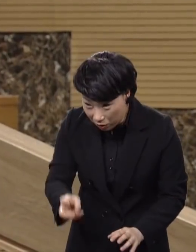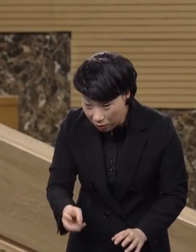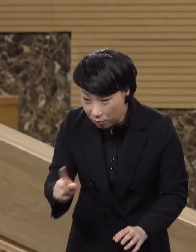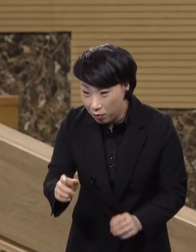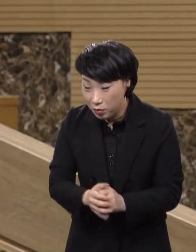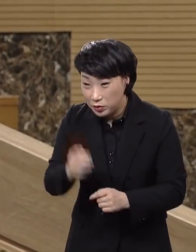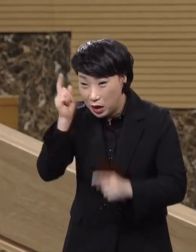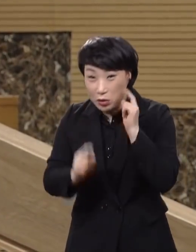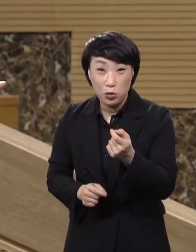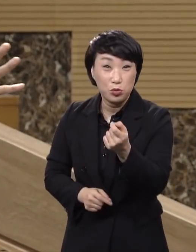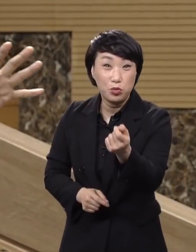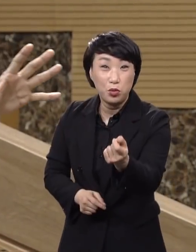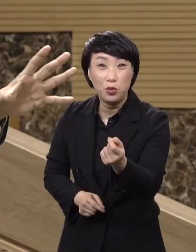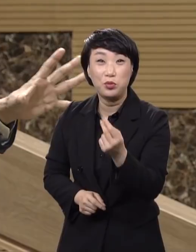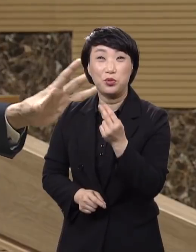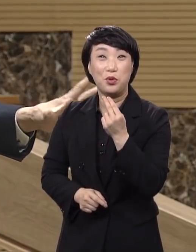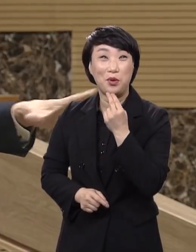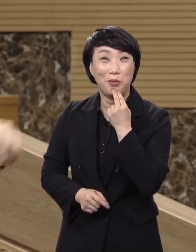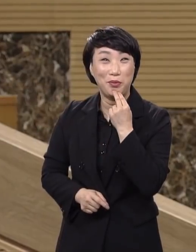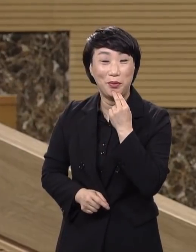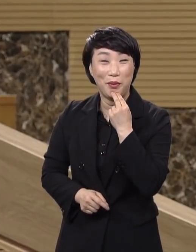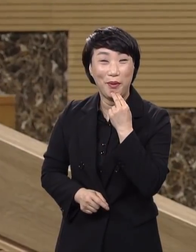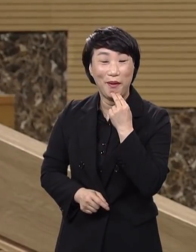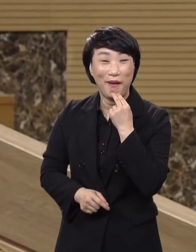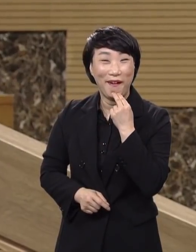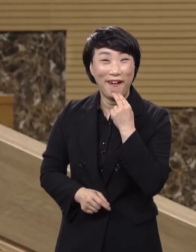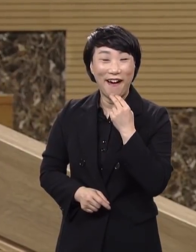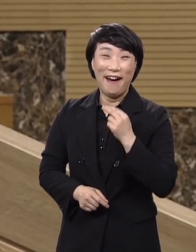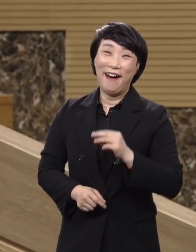데가 하나도 없습니다.